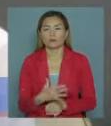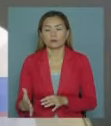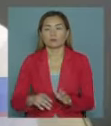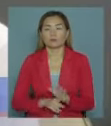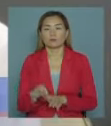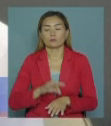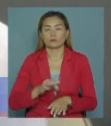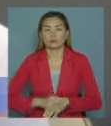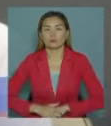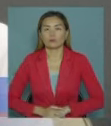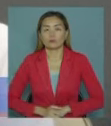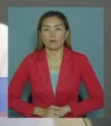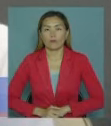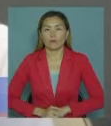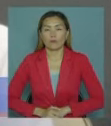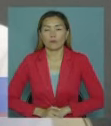начала заболевания.